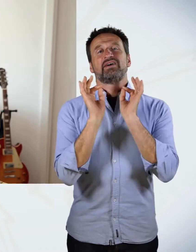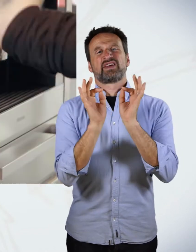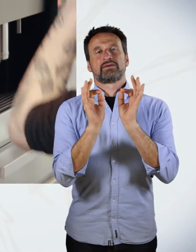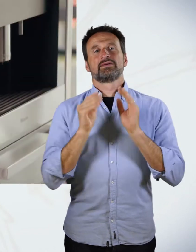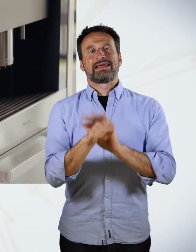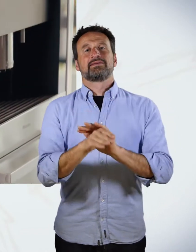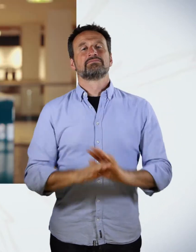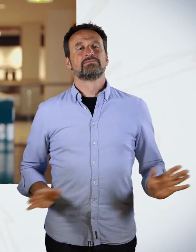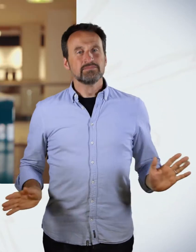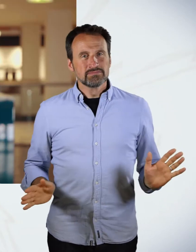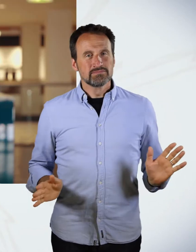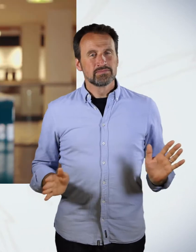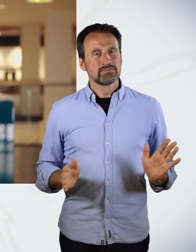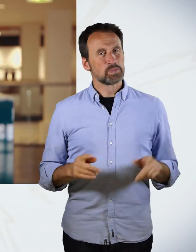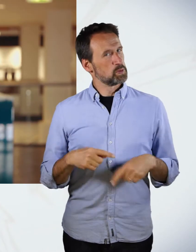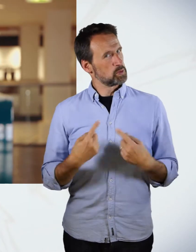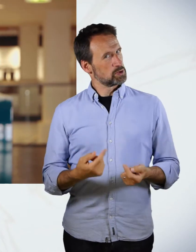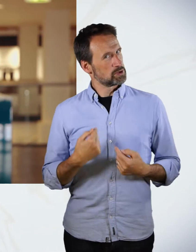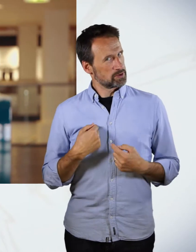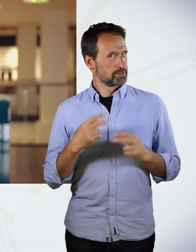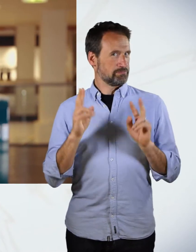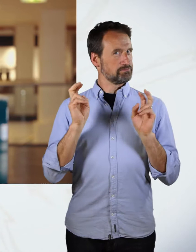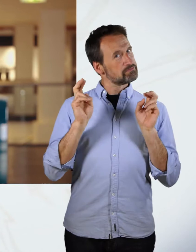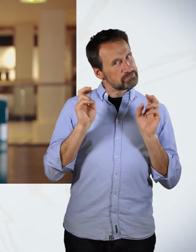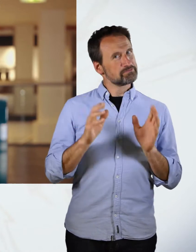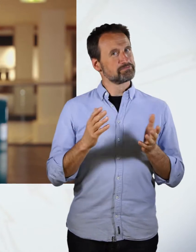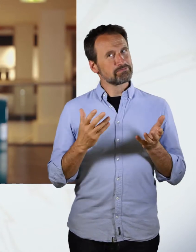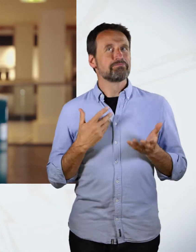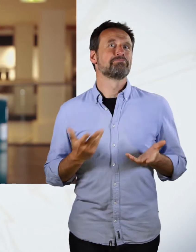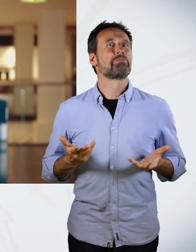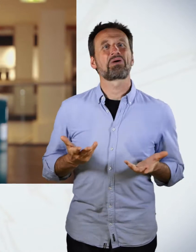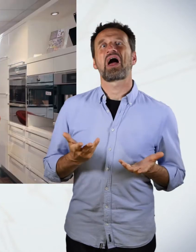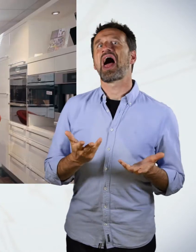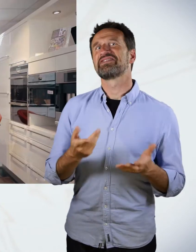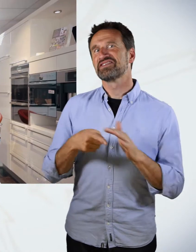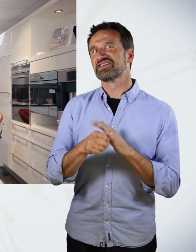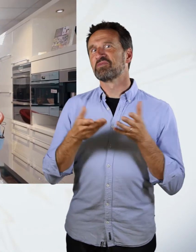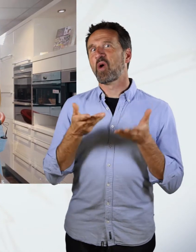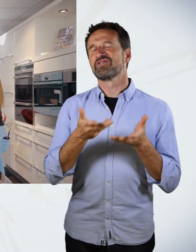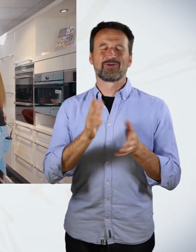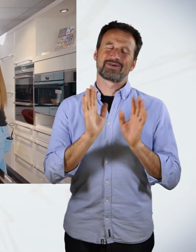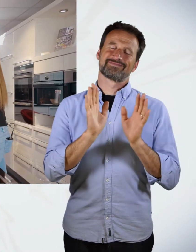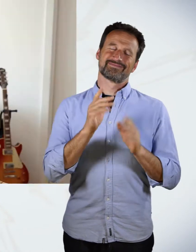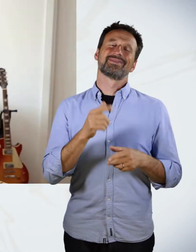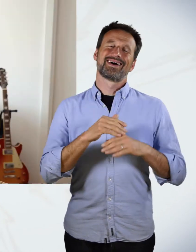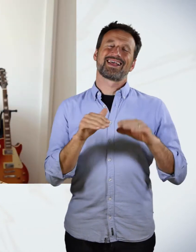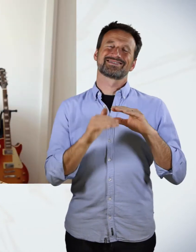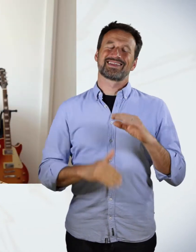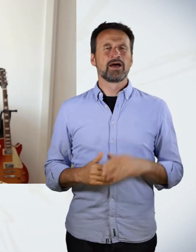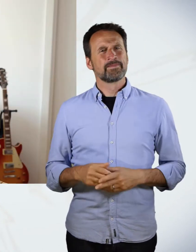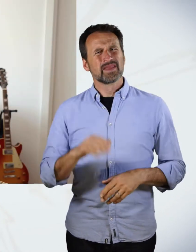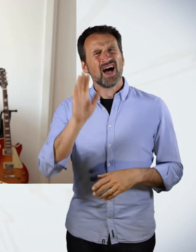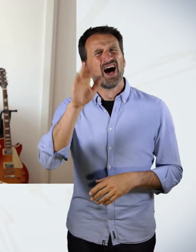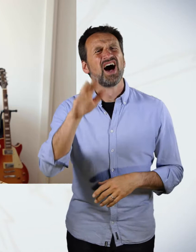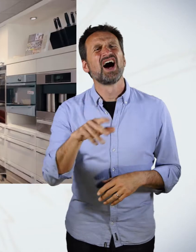drin. Ja, und dann, ich würde fast sagen, war der Braten, aber es war ja eher eine Lasagne im Ofen. Kim, ich bin ehrlich gesagt jetzt doch ein bisschen neidisch auf